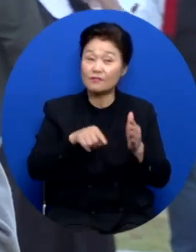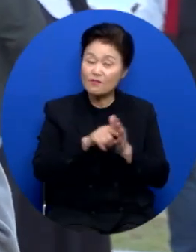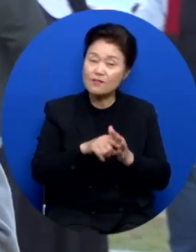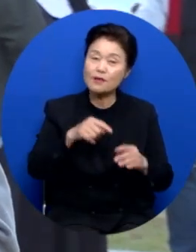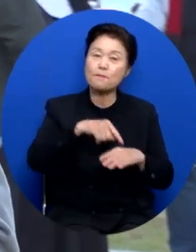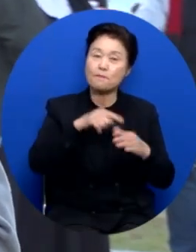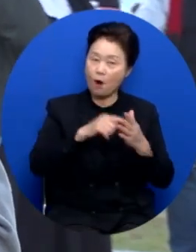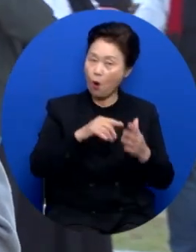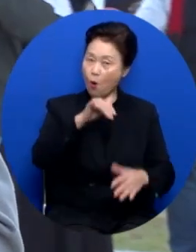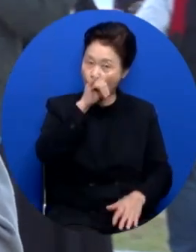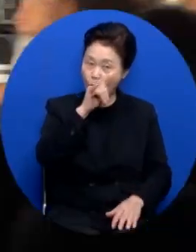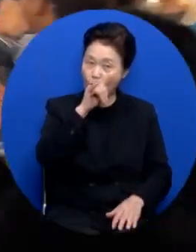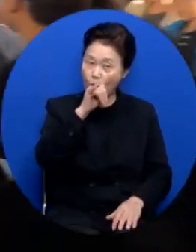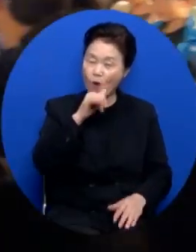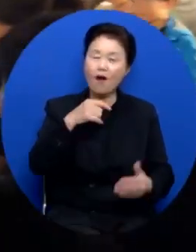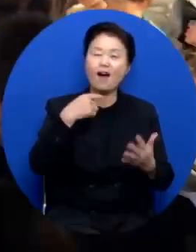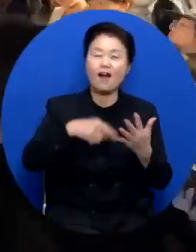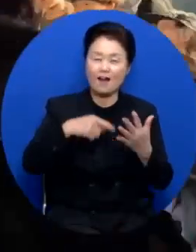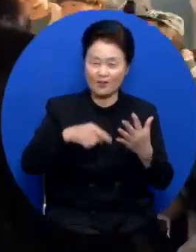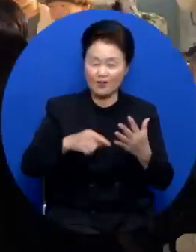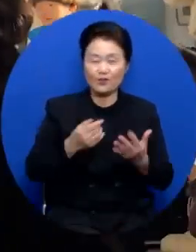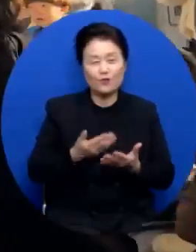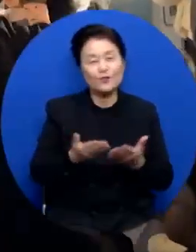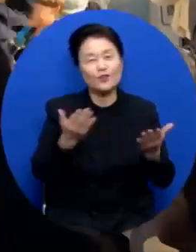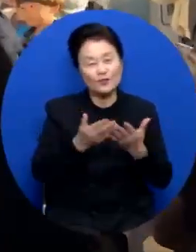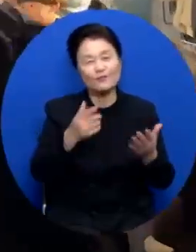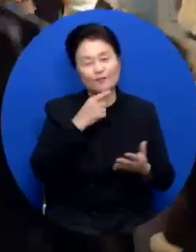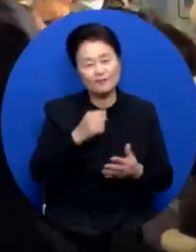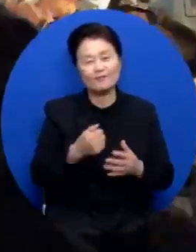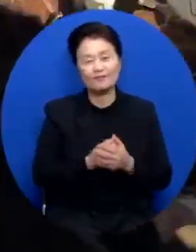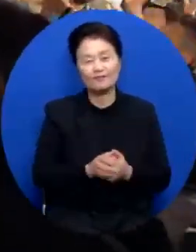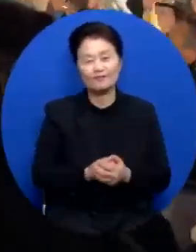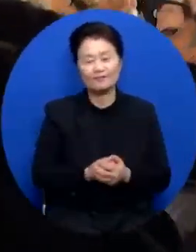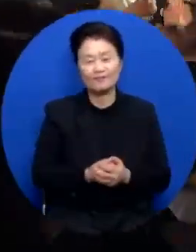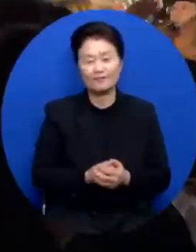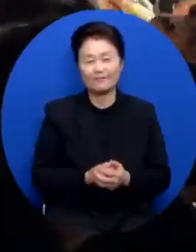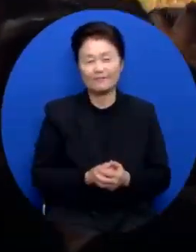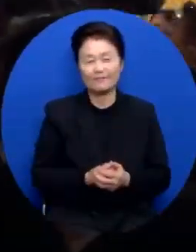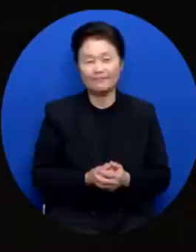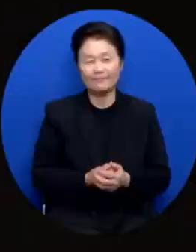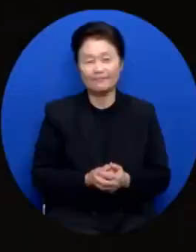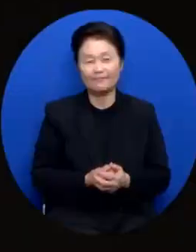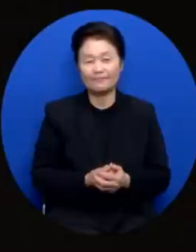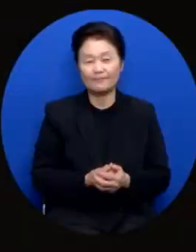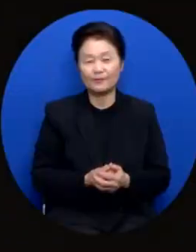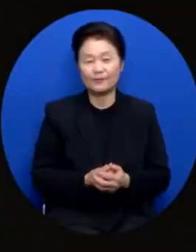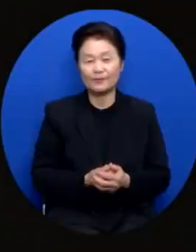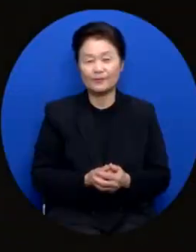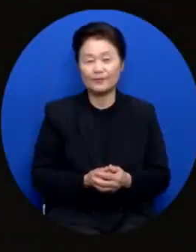마음이 있다는 것을 가르쳐주고 나눠주고 싶었어요. CTS 뉴스 김예슬입니다.